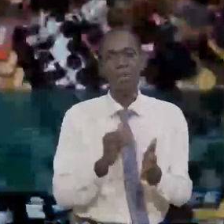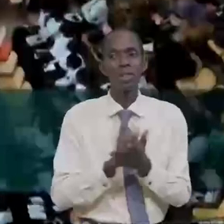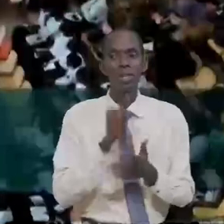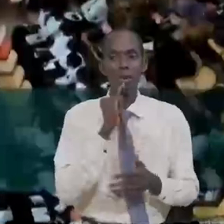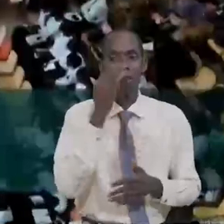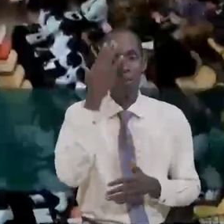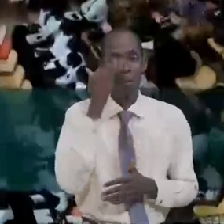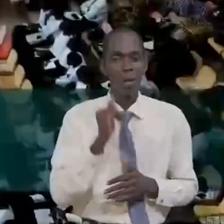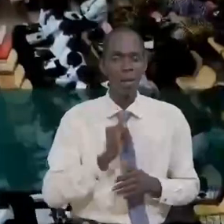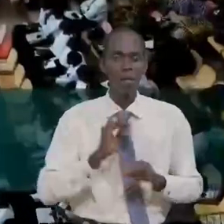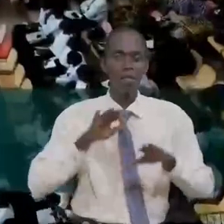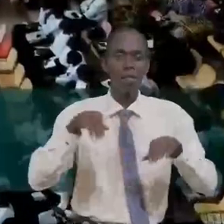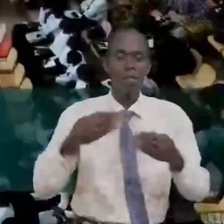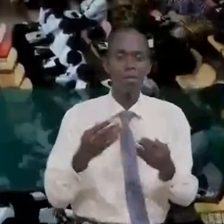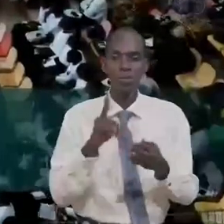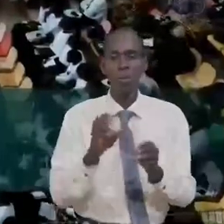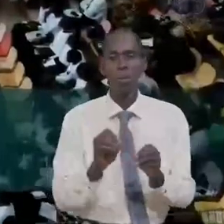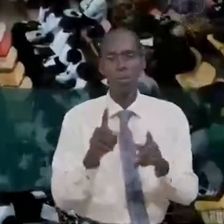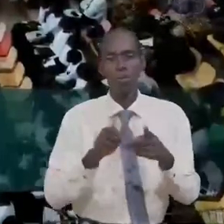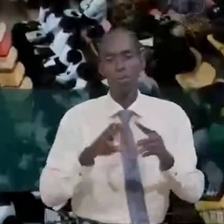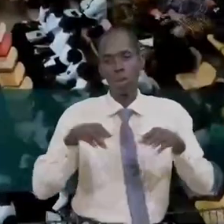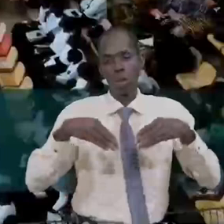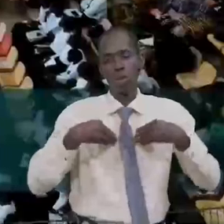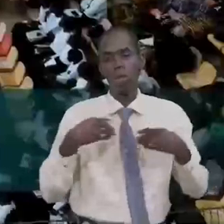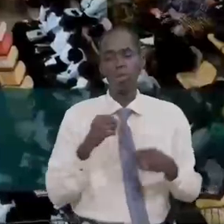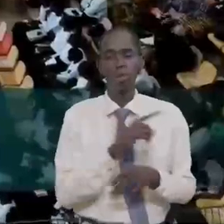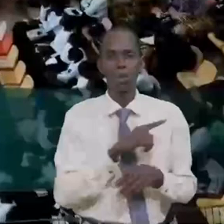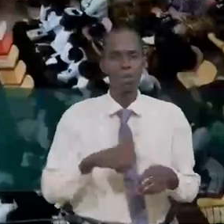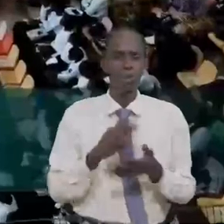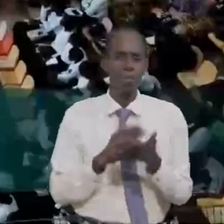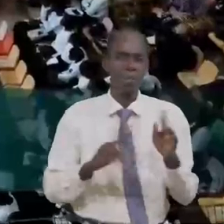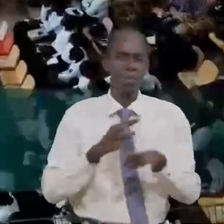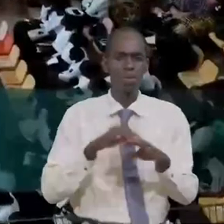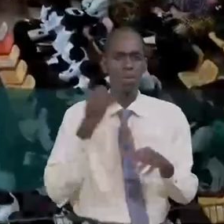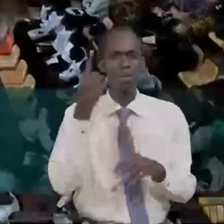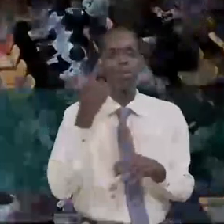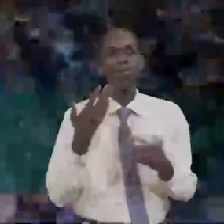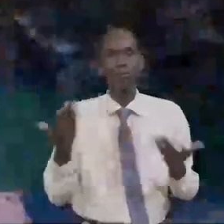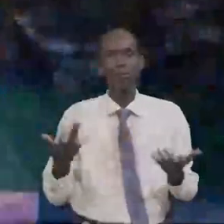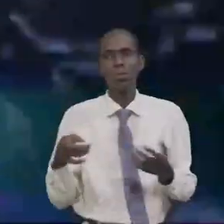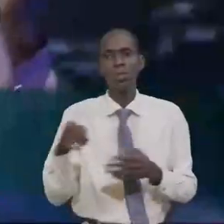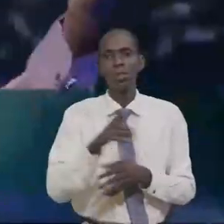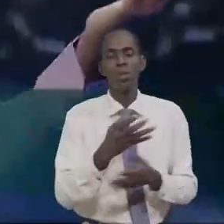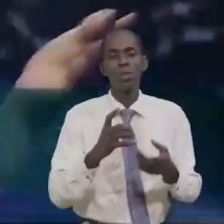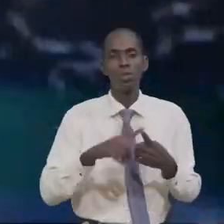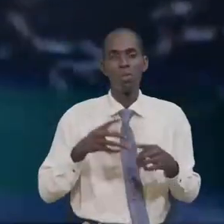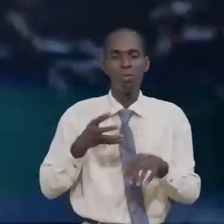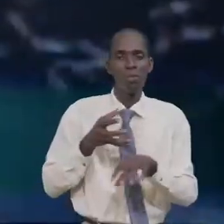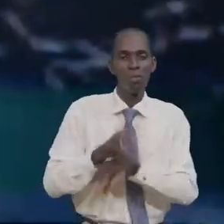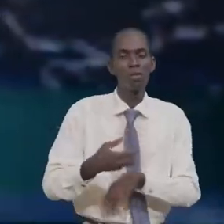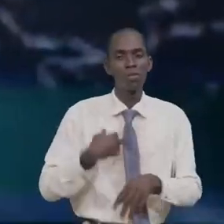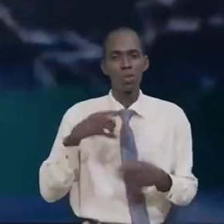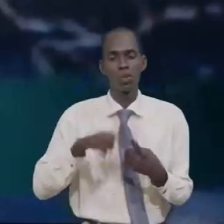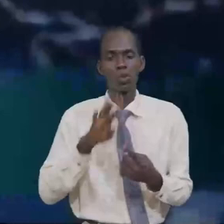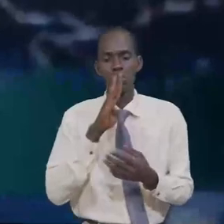l'appel beaucoup ne comprennent pas il y a il veut m'amener à rentrer dans leur église dans leur qu'on